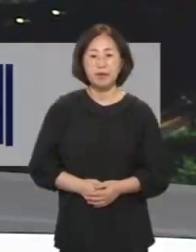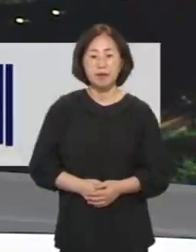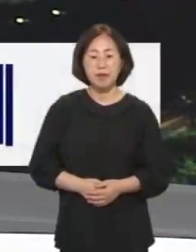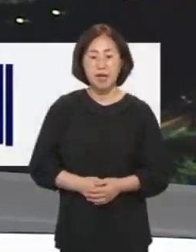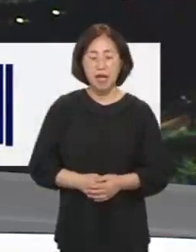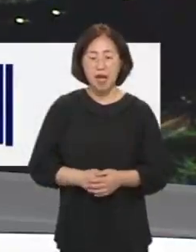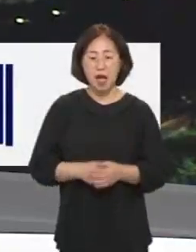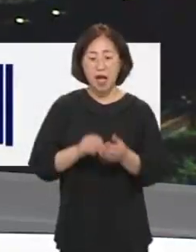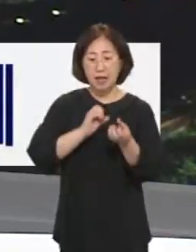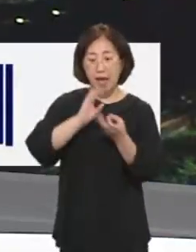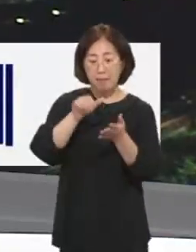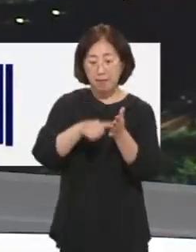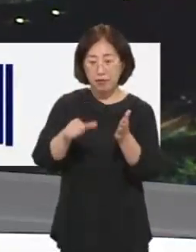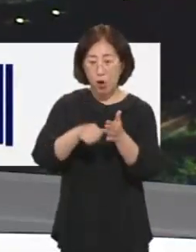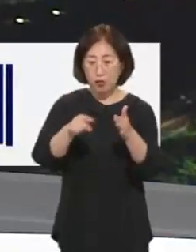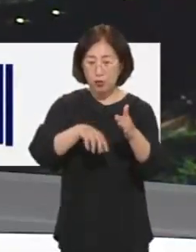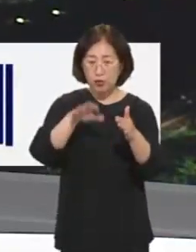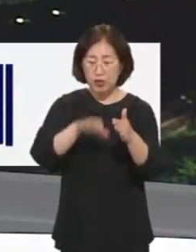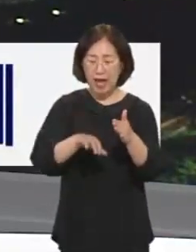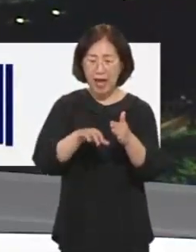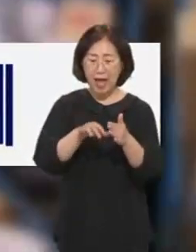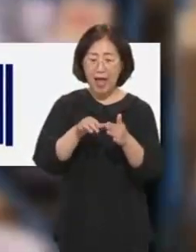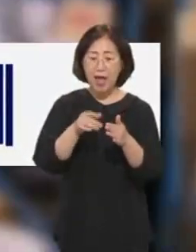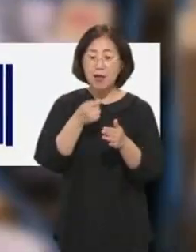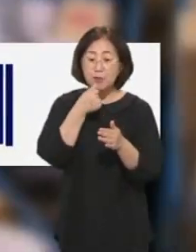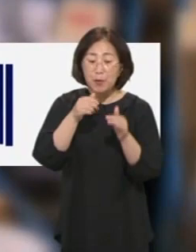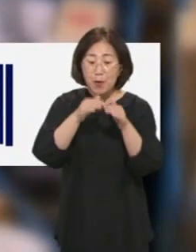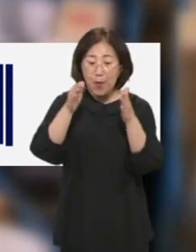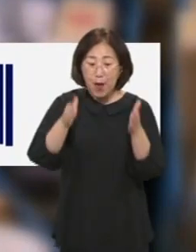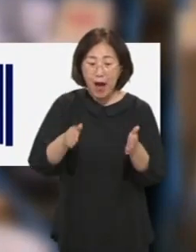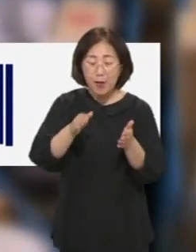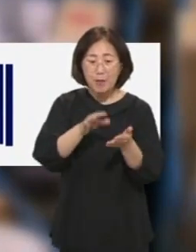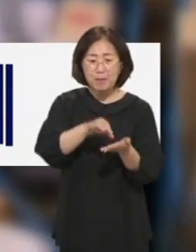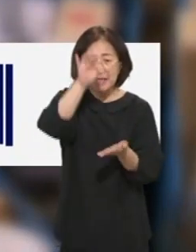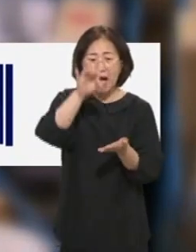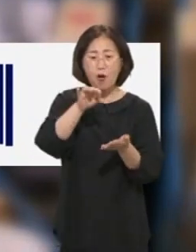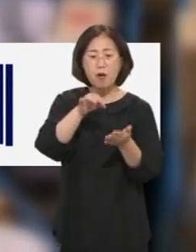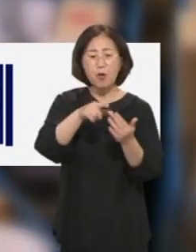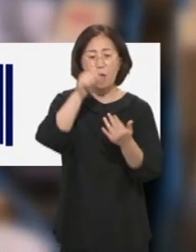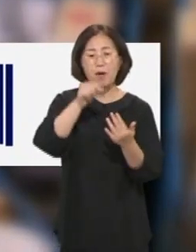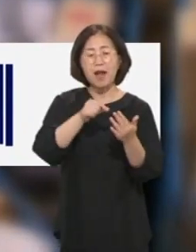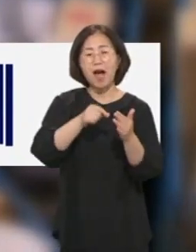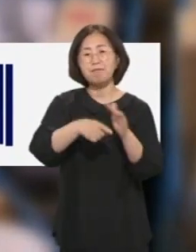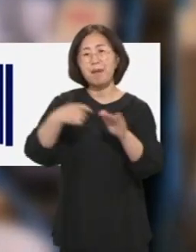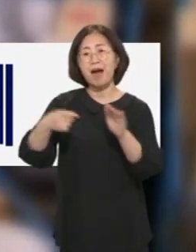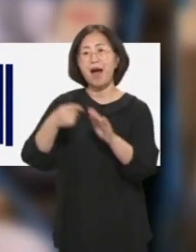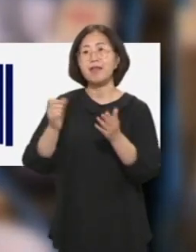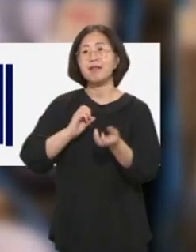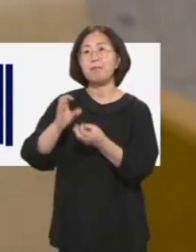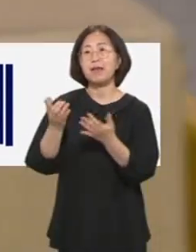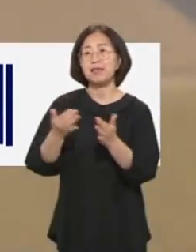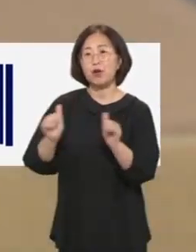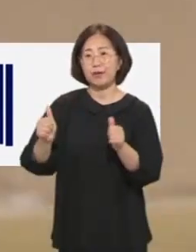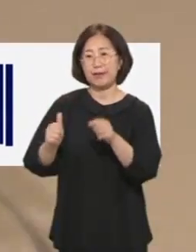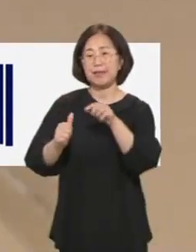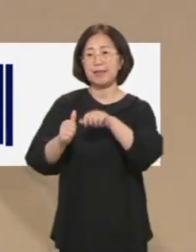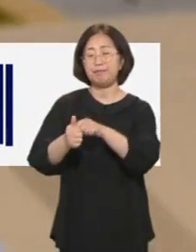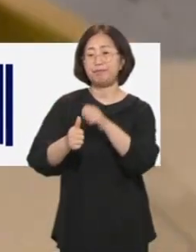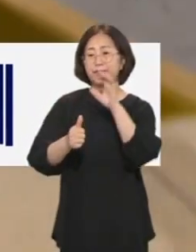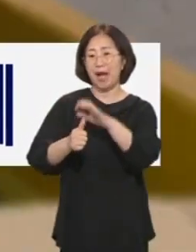값비싼 소형 특별만 골라 훔친 물류센터 직원들이 징역형에 집행유예를 선고받았습니다 대전지법 나경선